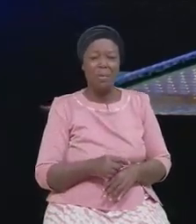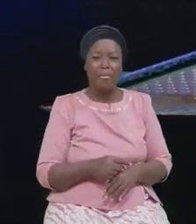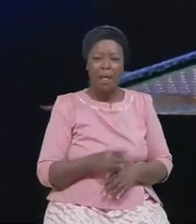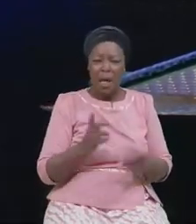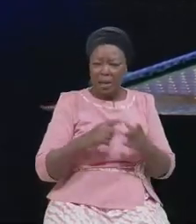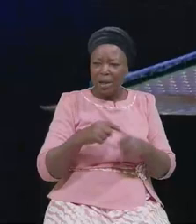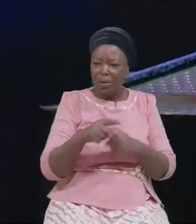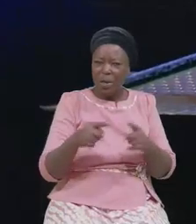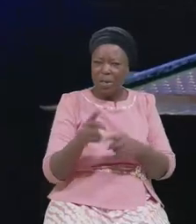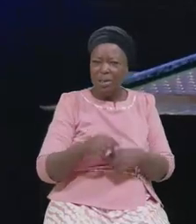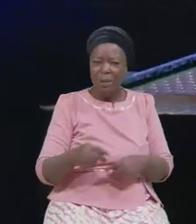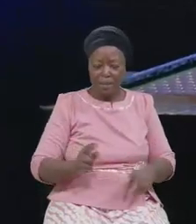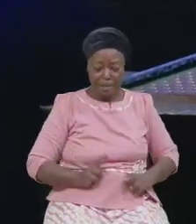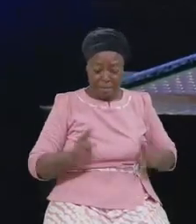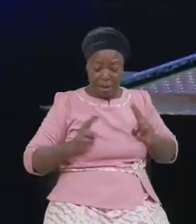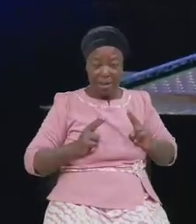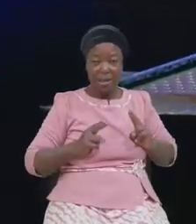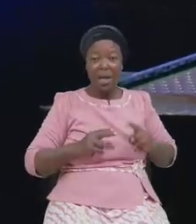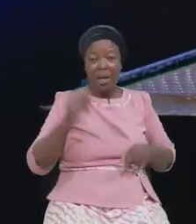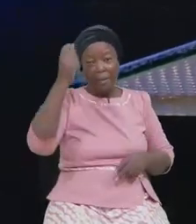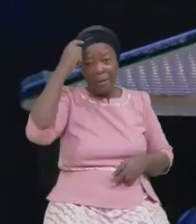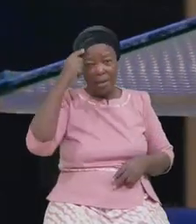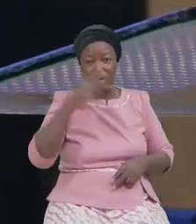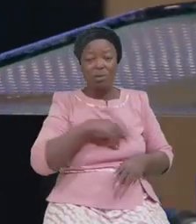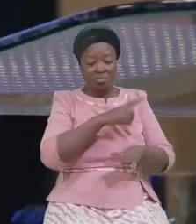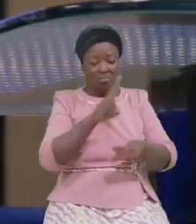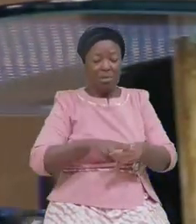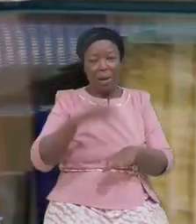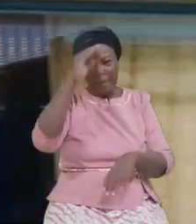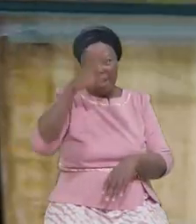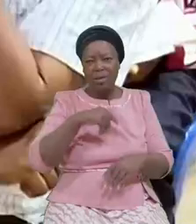dont la pensée de l'homme fait, c'est-à-dire l'ordinaire, l'homme ordinaire, il va penser à ça,